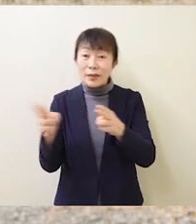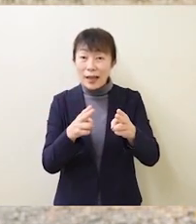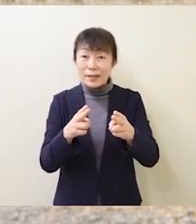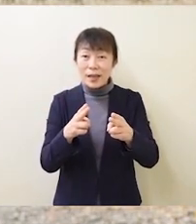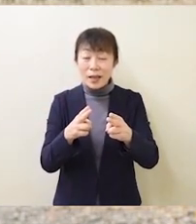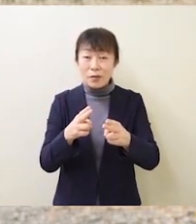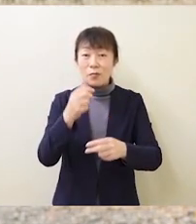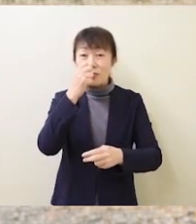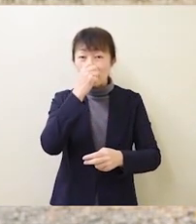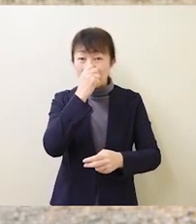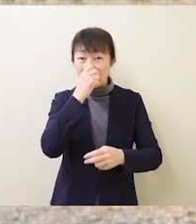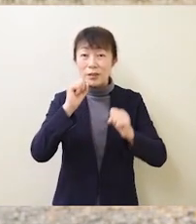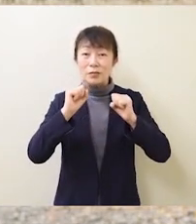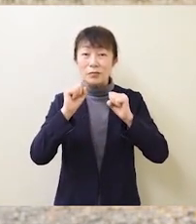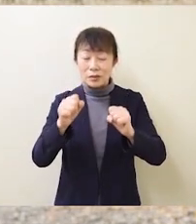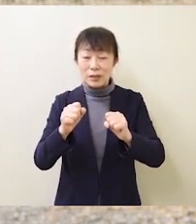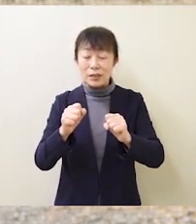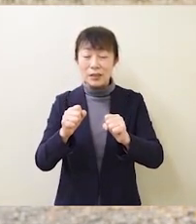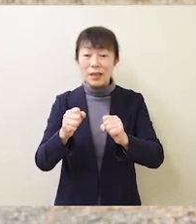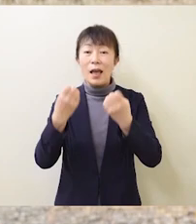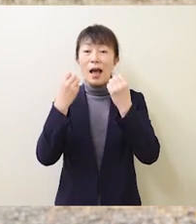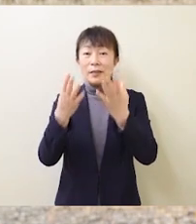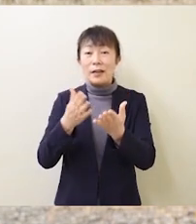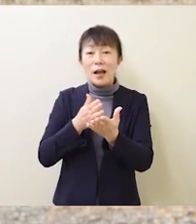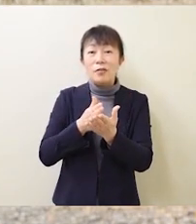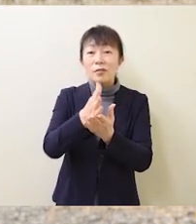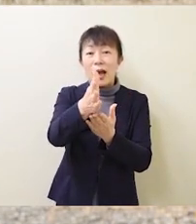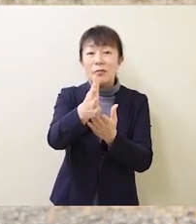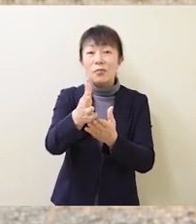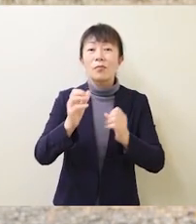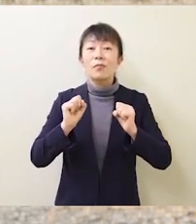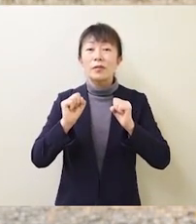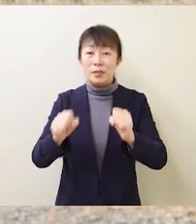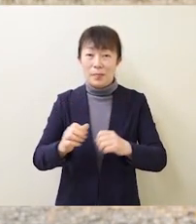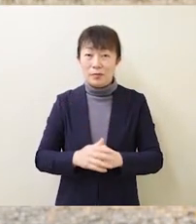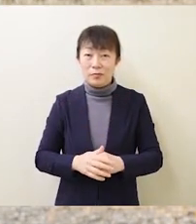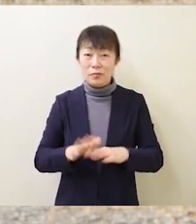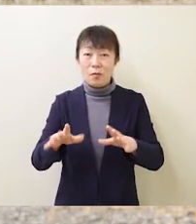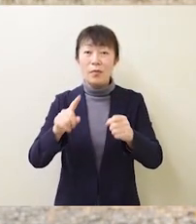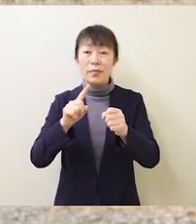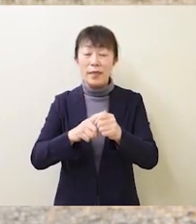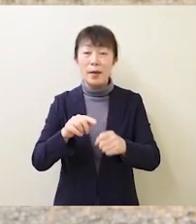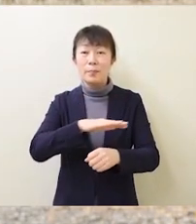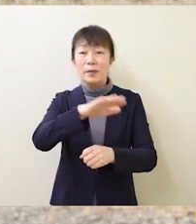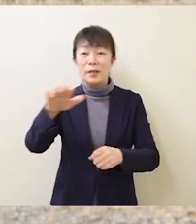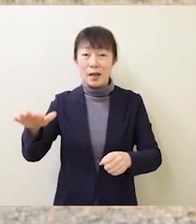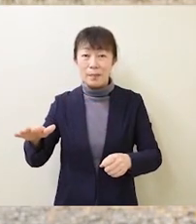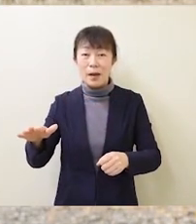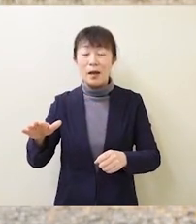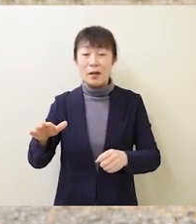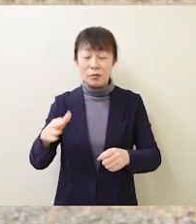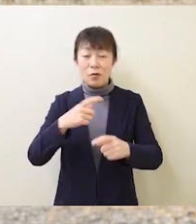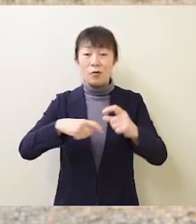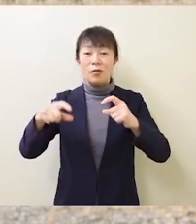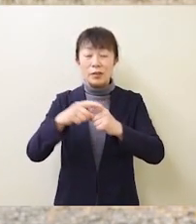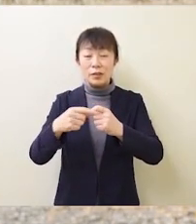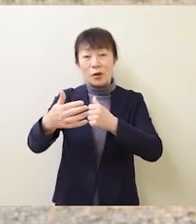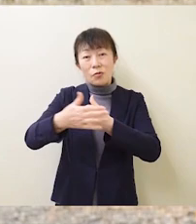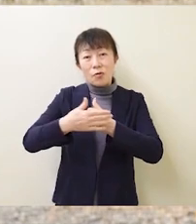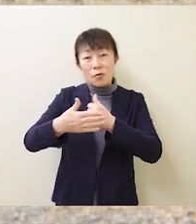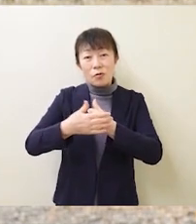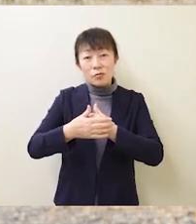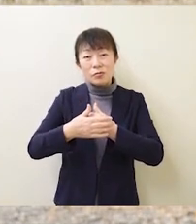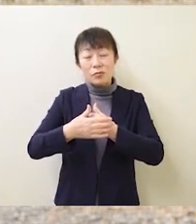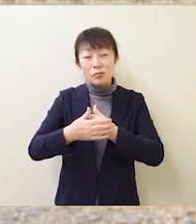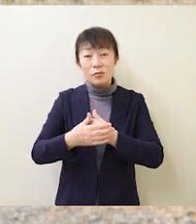り、名実ともに新たなスタートを切ってまいります。本年も皆様のより一層のご支援とご協力